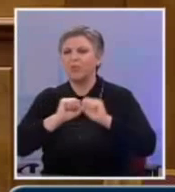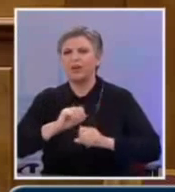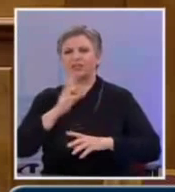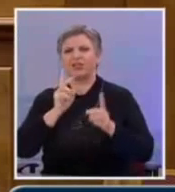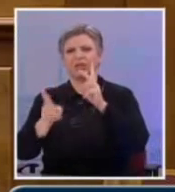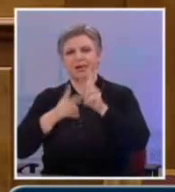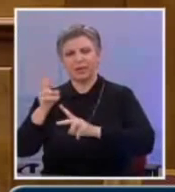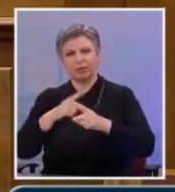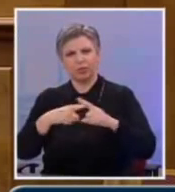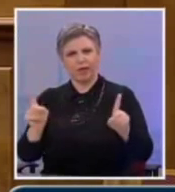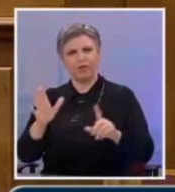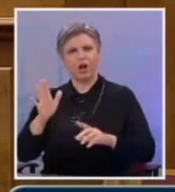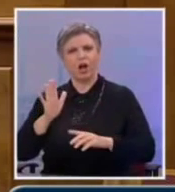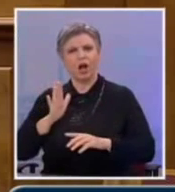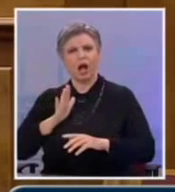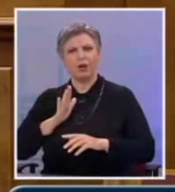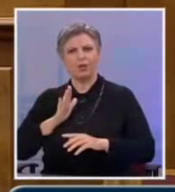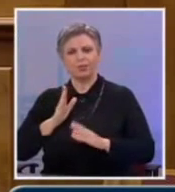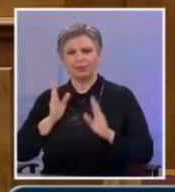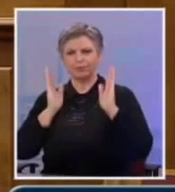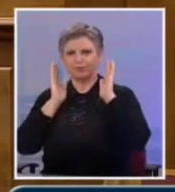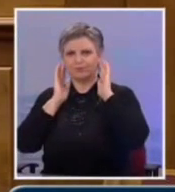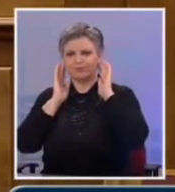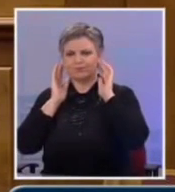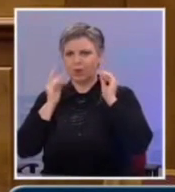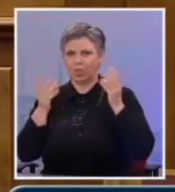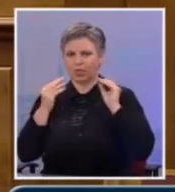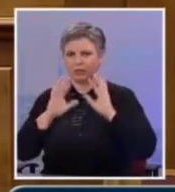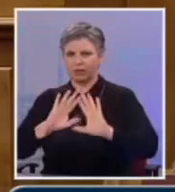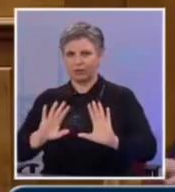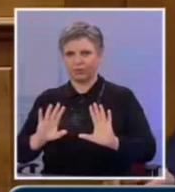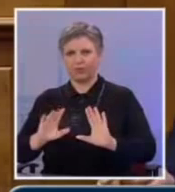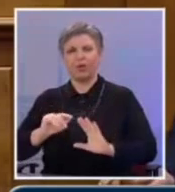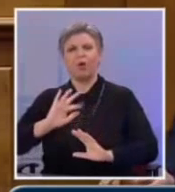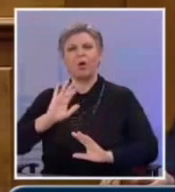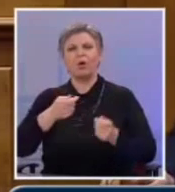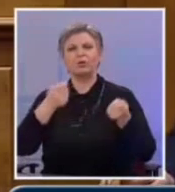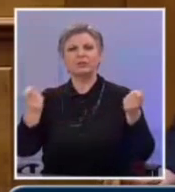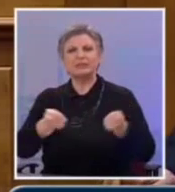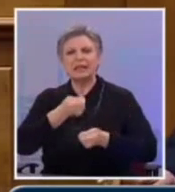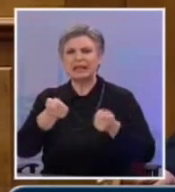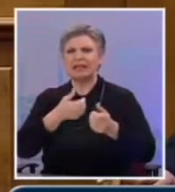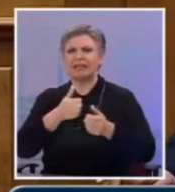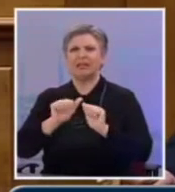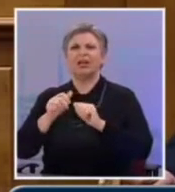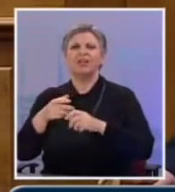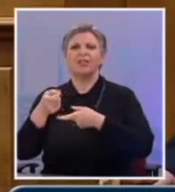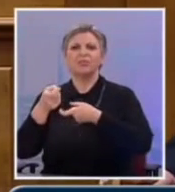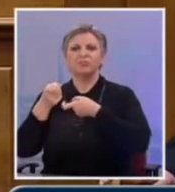Ό,τι και να κάνετε, όσο ό,τι και να σκαρφιστείτε, όσο και να εκβιάζετε,